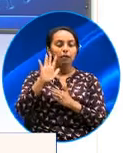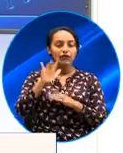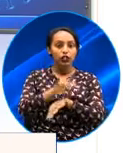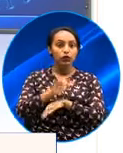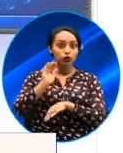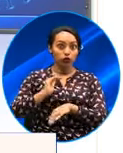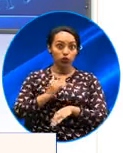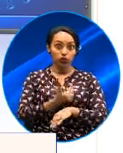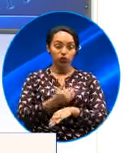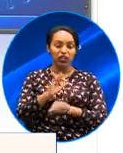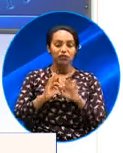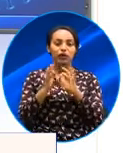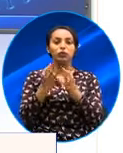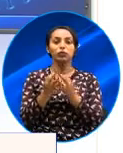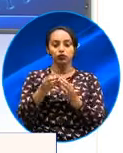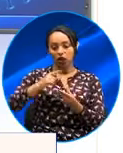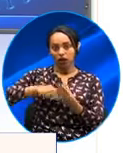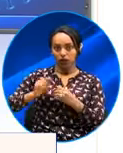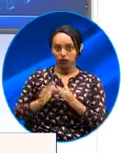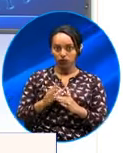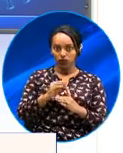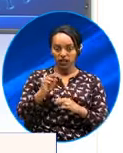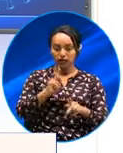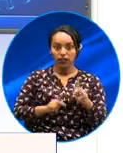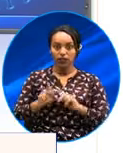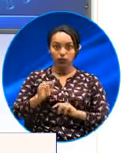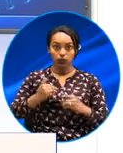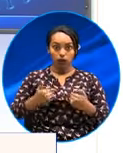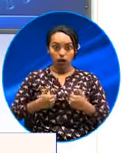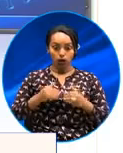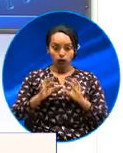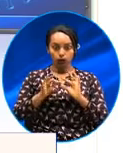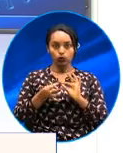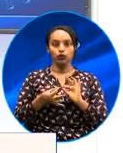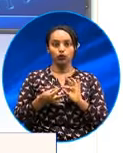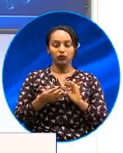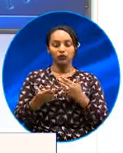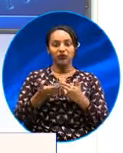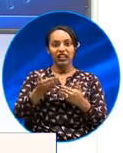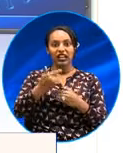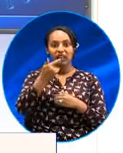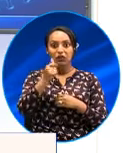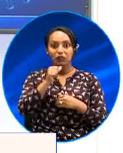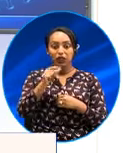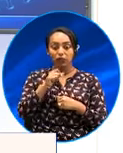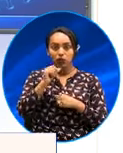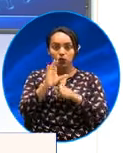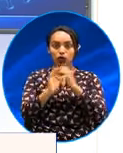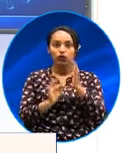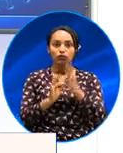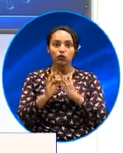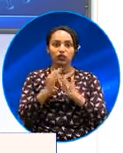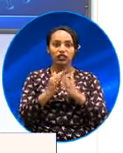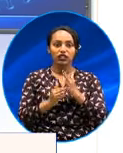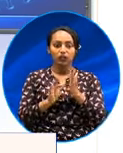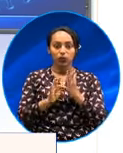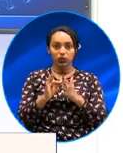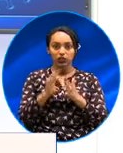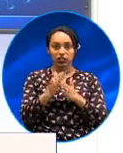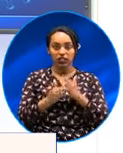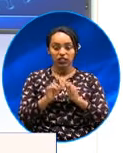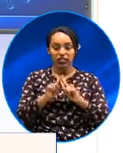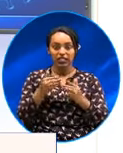5 ዜጎቻችን በቤተሰቦቻቸው በአካባቢያቸውና በማህበረሰባቸው ያላቸው ትርጉም ቀላል የሚባል ባይሆንም በአሃዝ ደረጃ በቁጥር ደረጃ